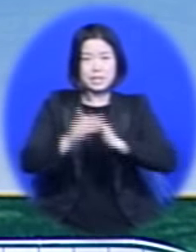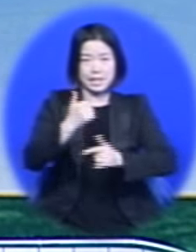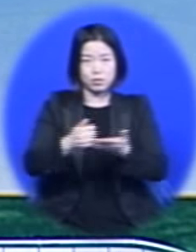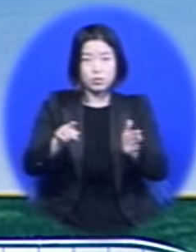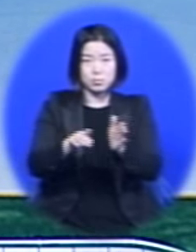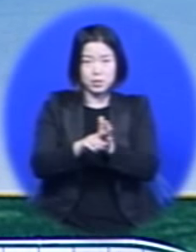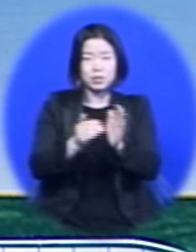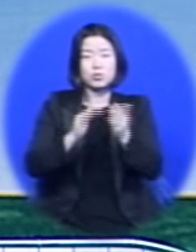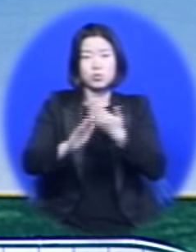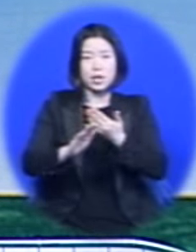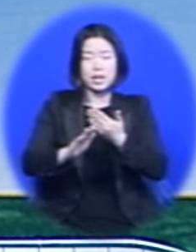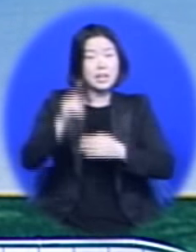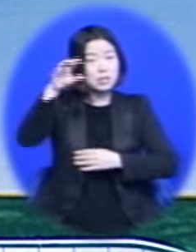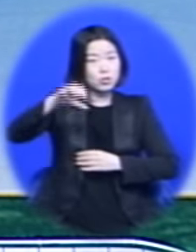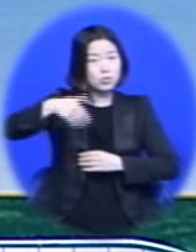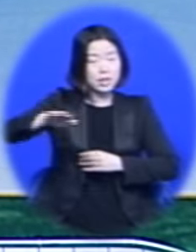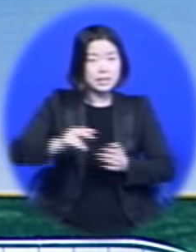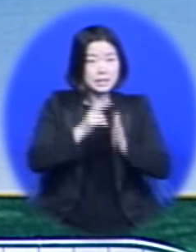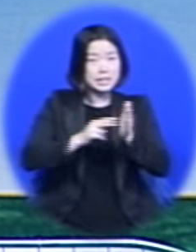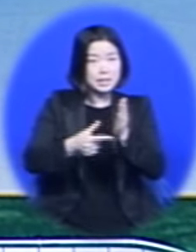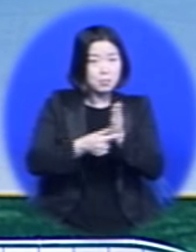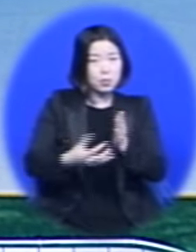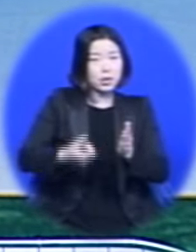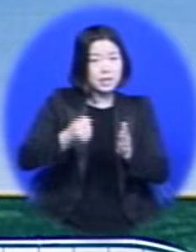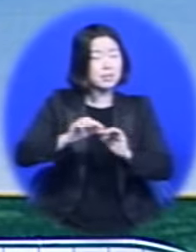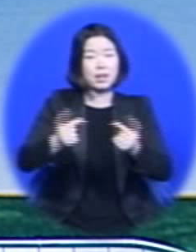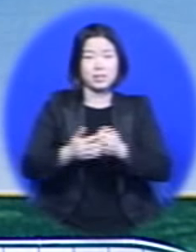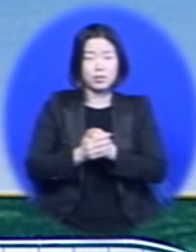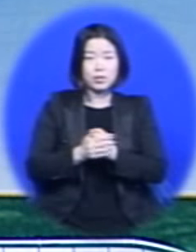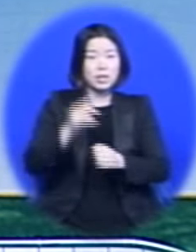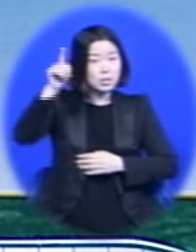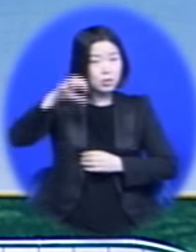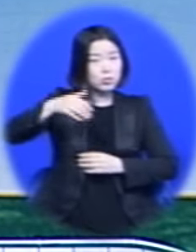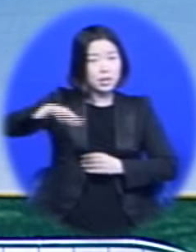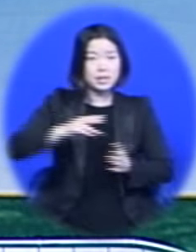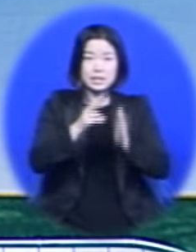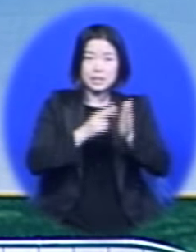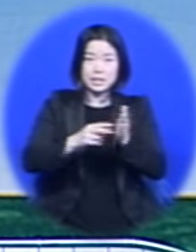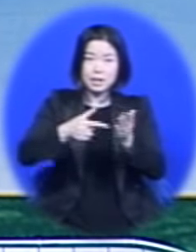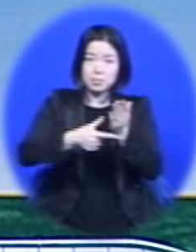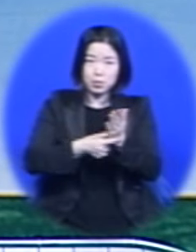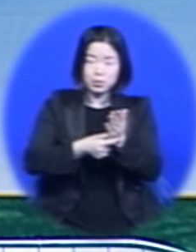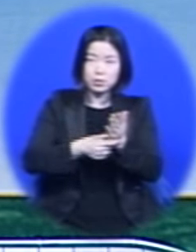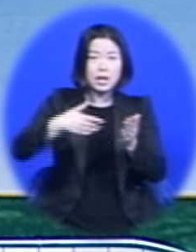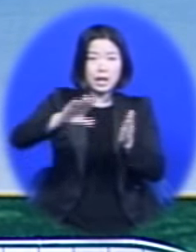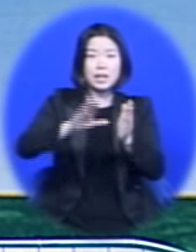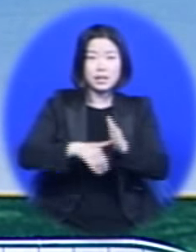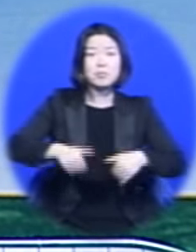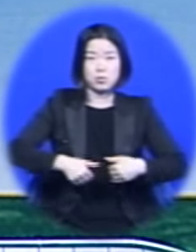천국 가는 기차표만 끊은 게 아닙니다. 천국 가는 기차표는 이제 천국 갈 때 필요한